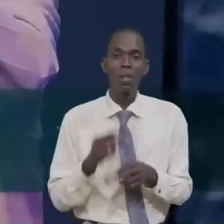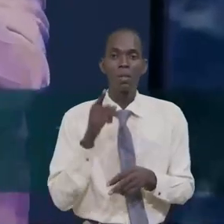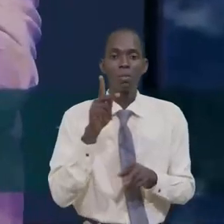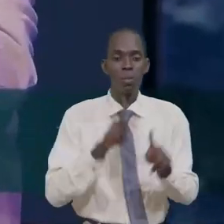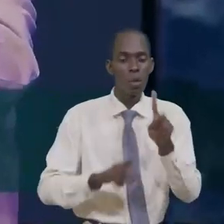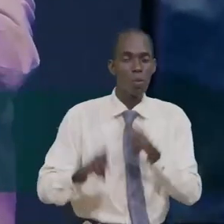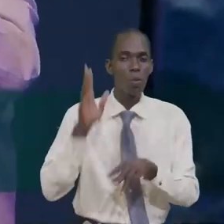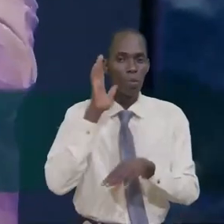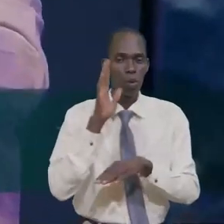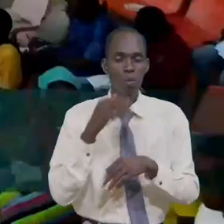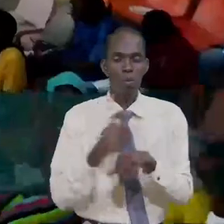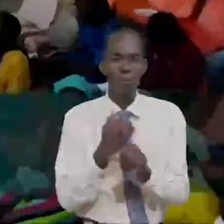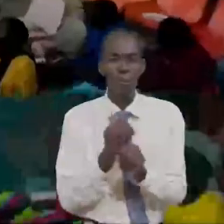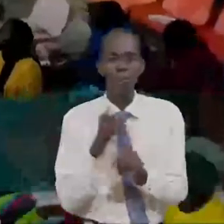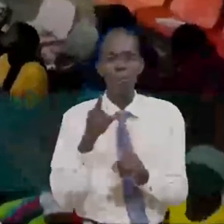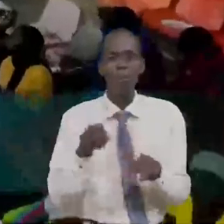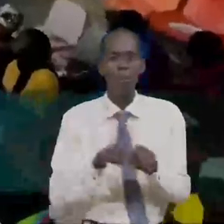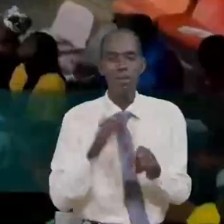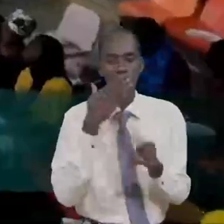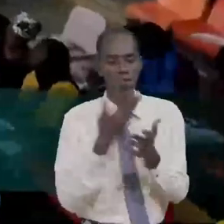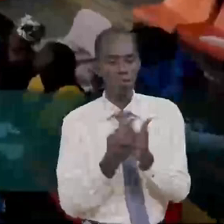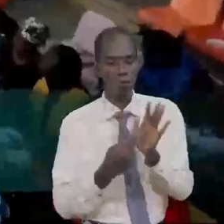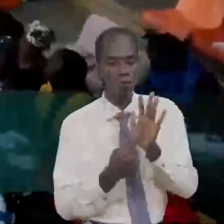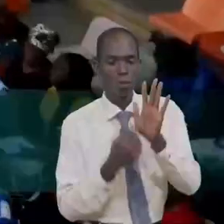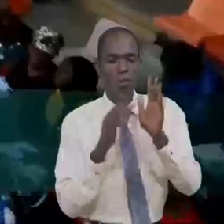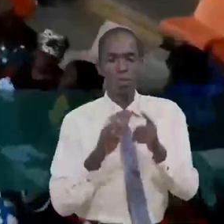de référence dans la vie au nom de Jésus